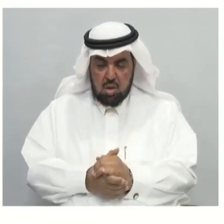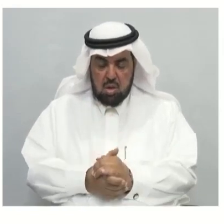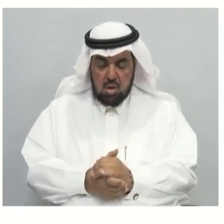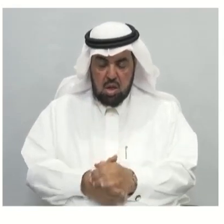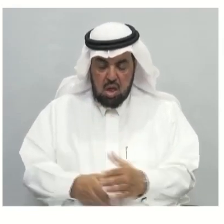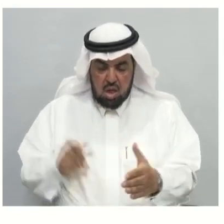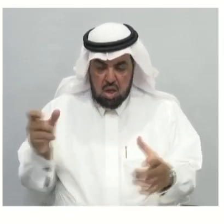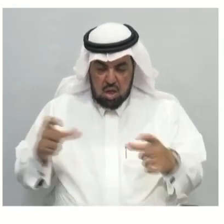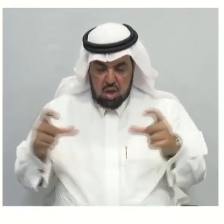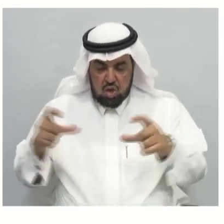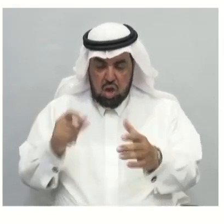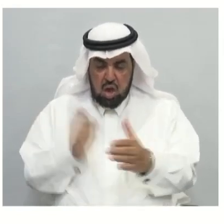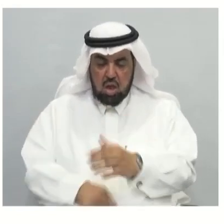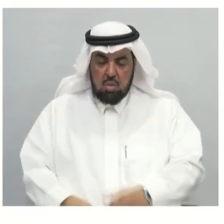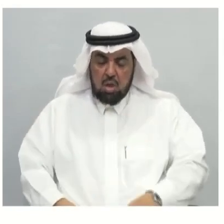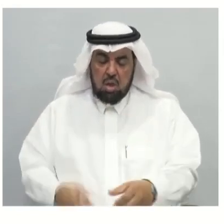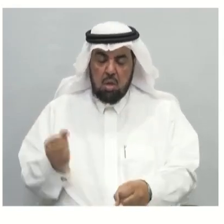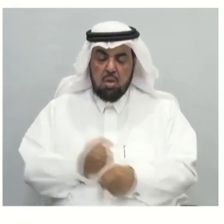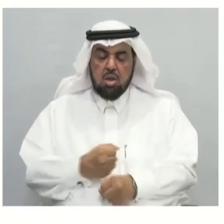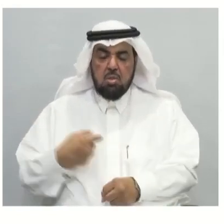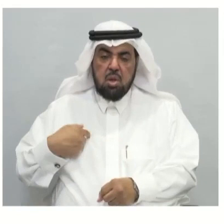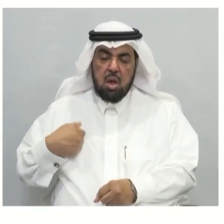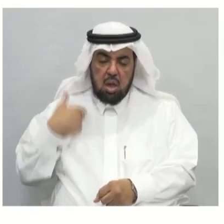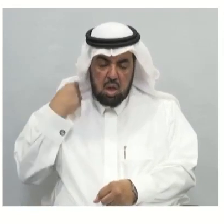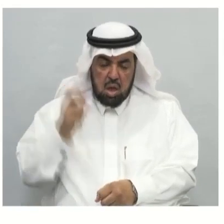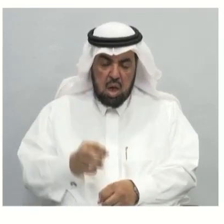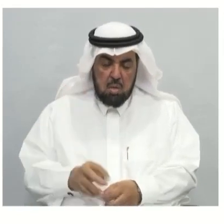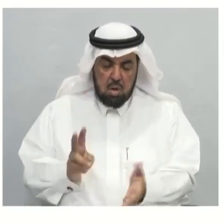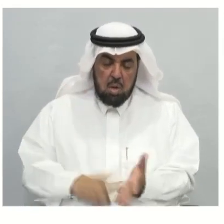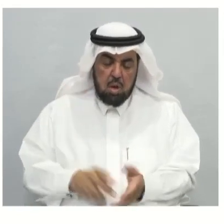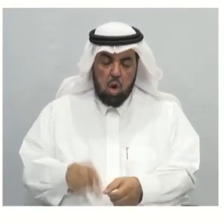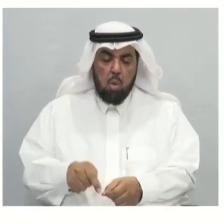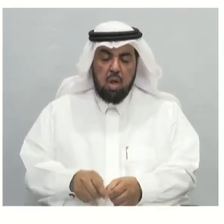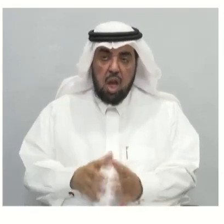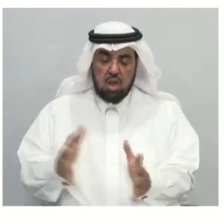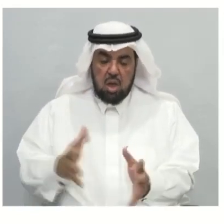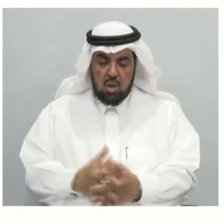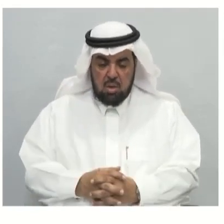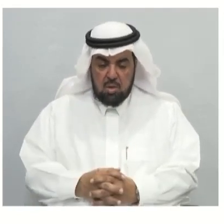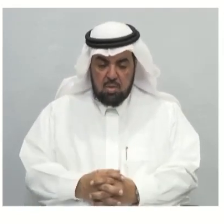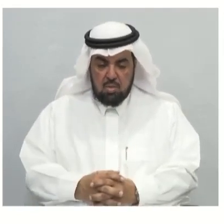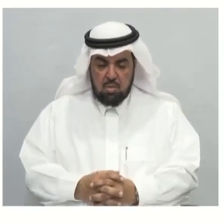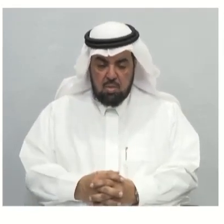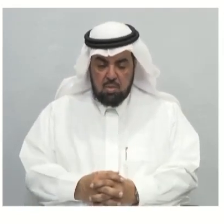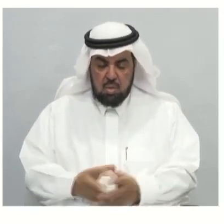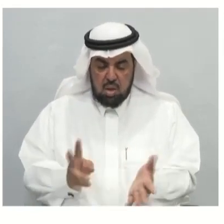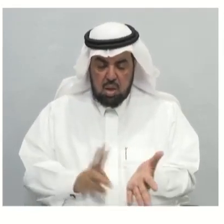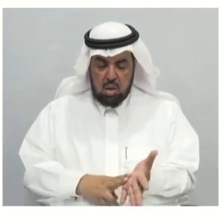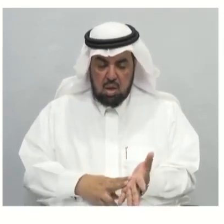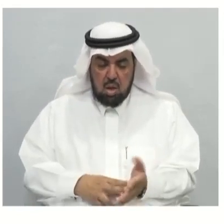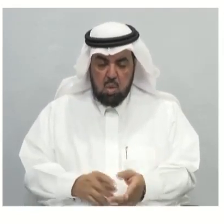الصيغه الرسميه تتضمن استخدام الكلمات والتعبيرات اليوميه الشائعه التعبيرات